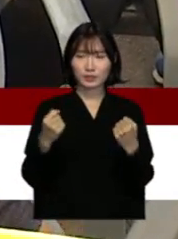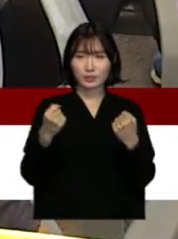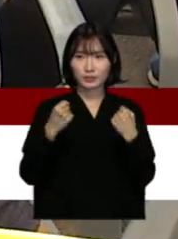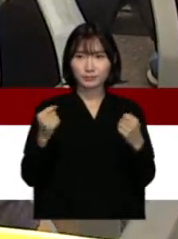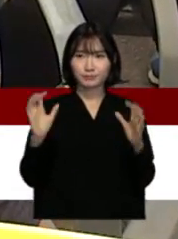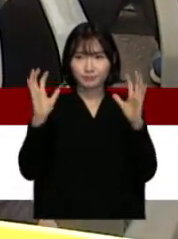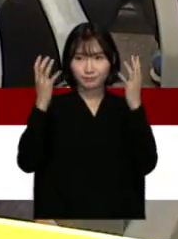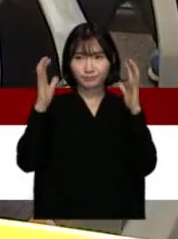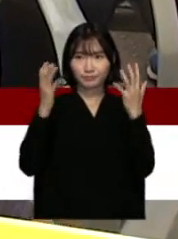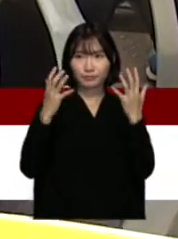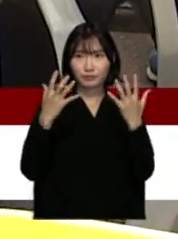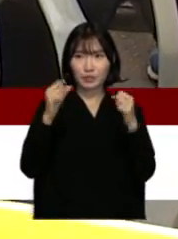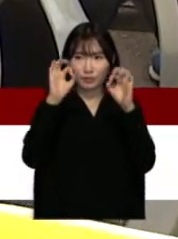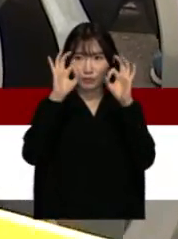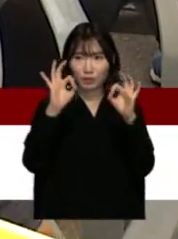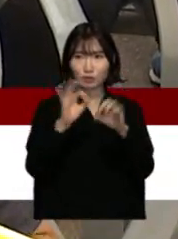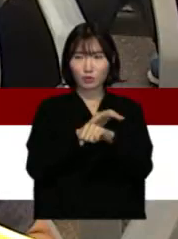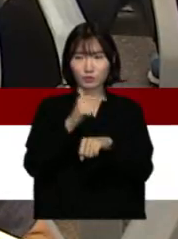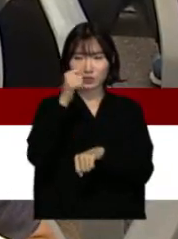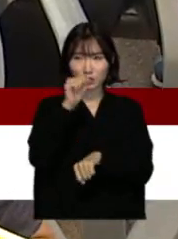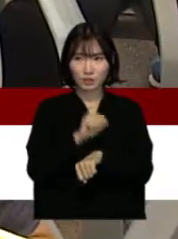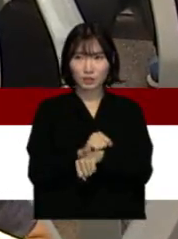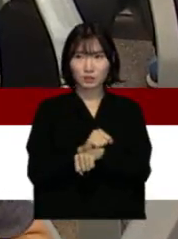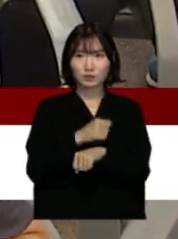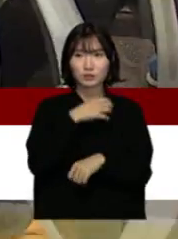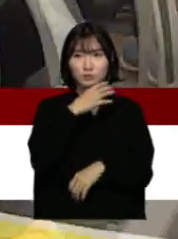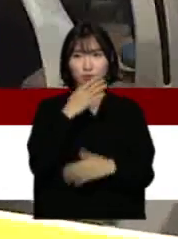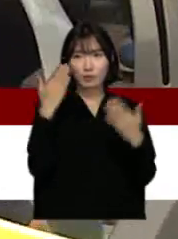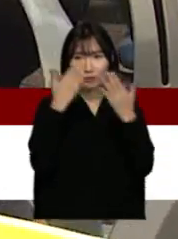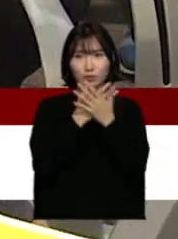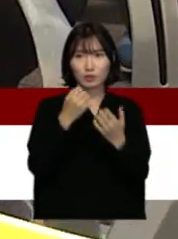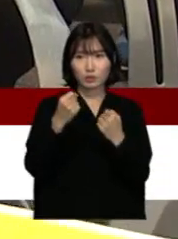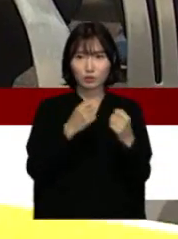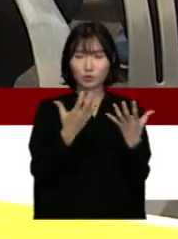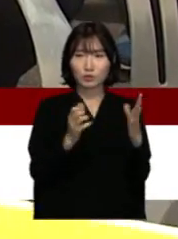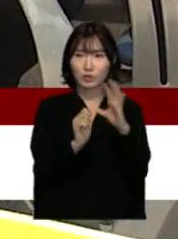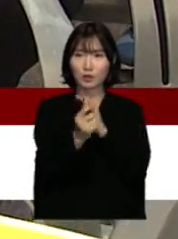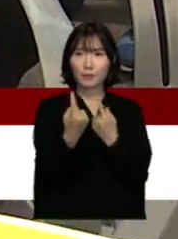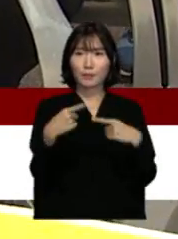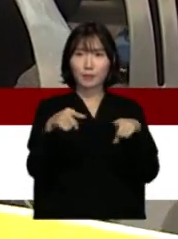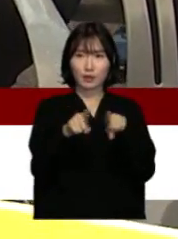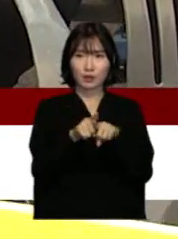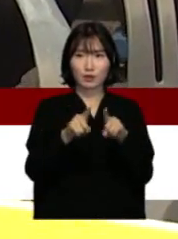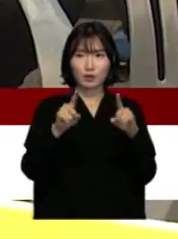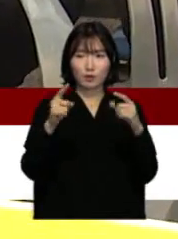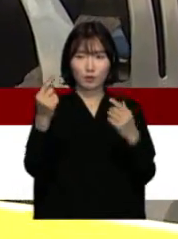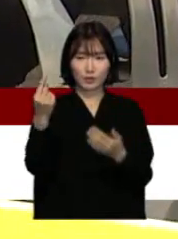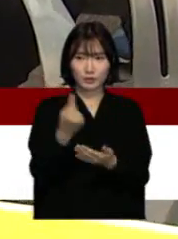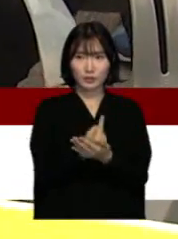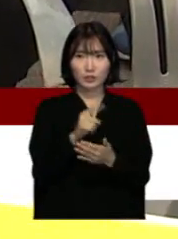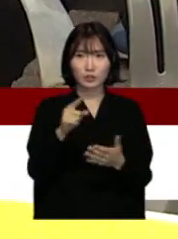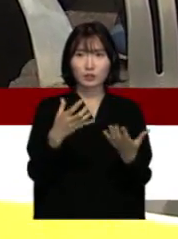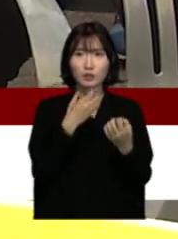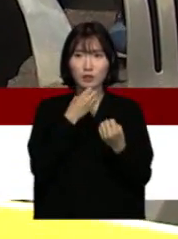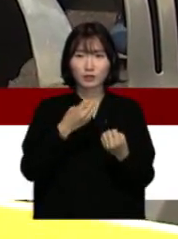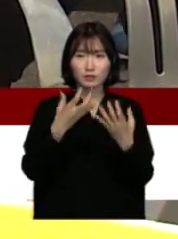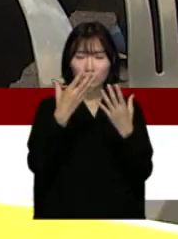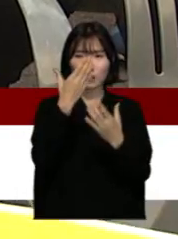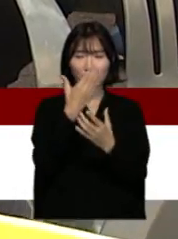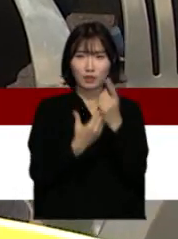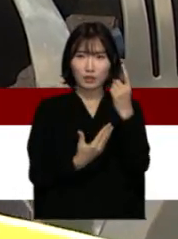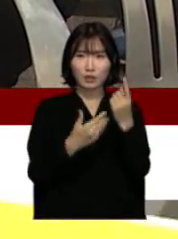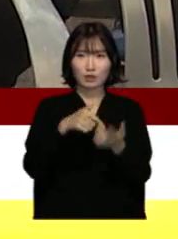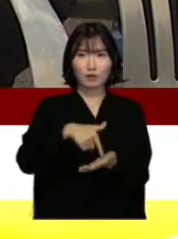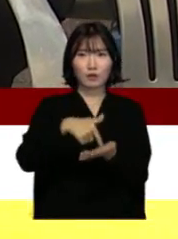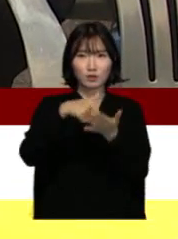잘해서 전역인데도 이렇게 동장님들하고 같이 응원 왔어요. 뭐 이런 행사로 인해서 광진구가 하나 되는